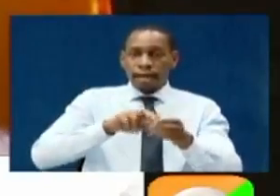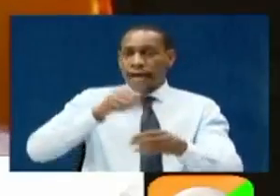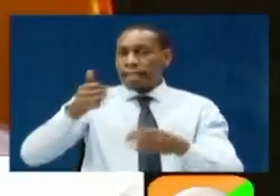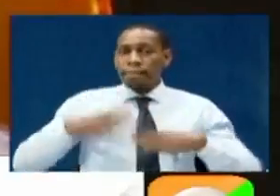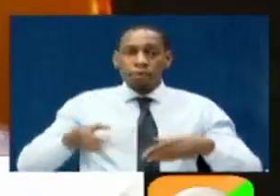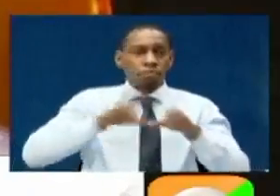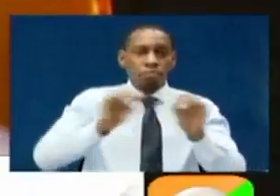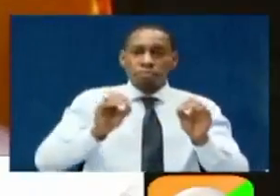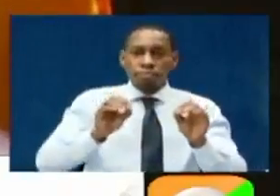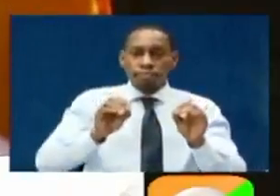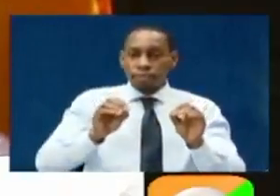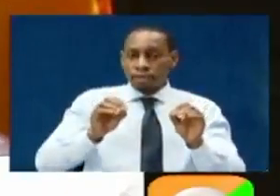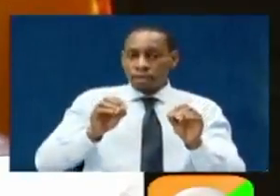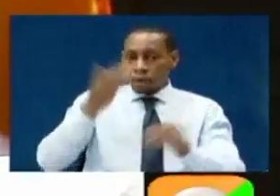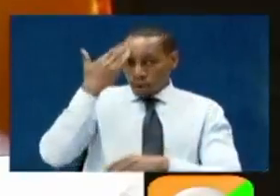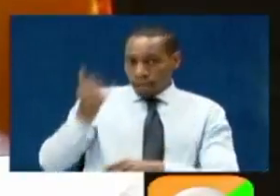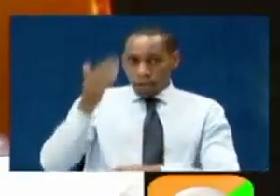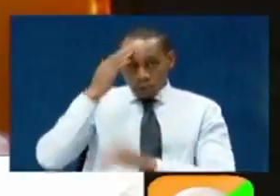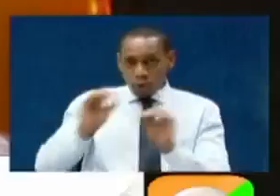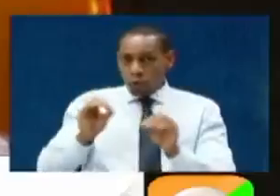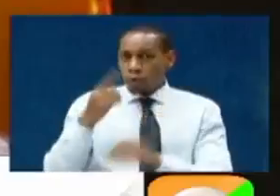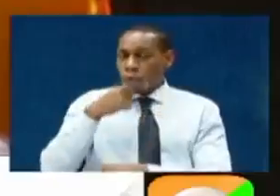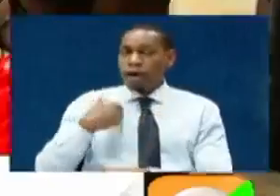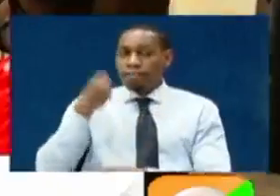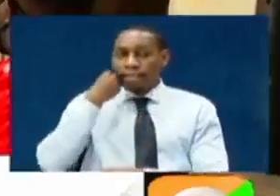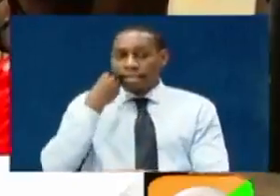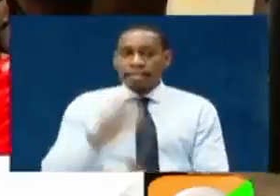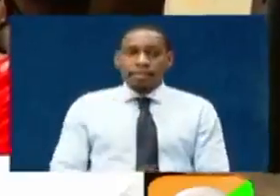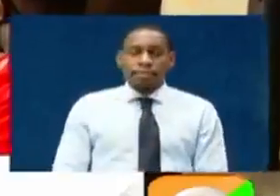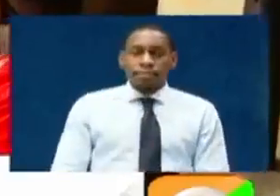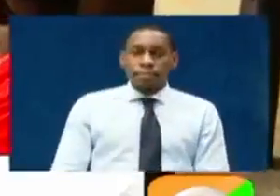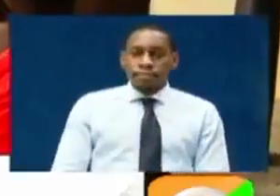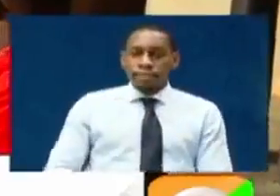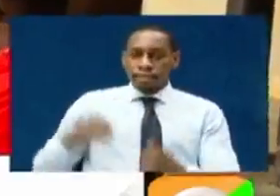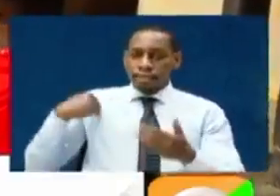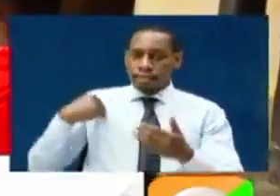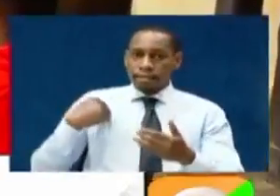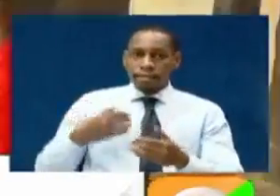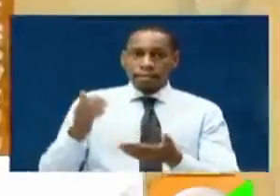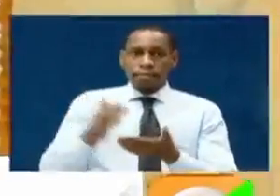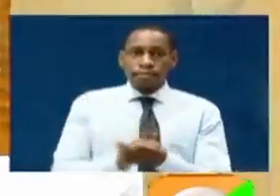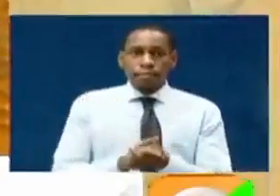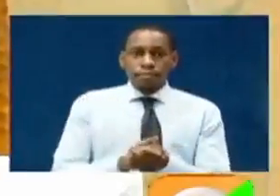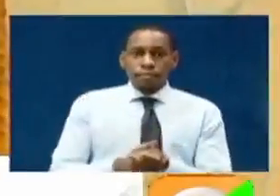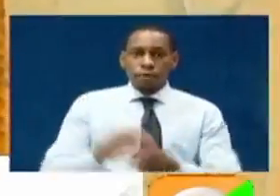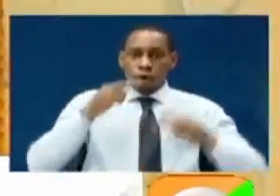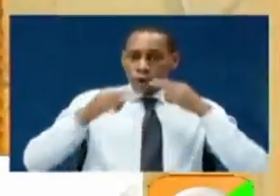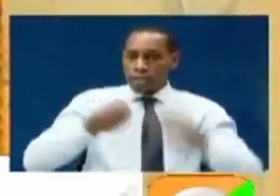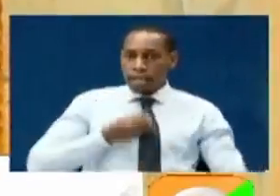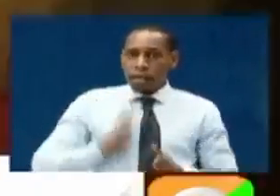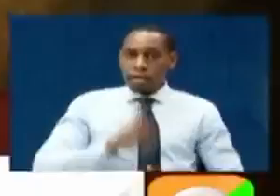people since you do not know who has this disease. Since the 1st of June. Wasimamizi wa hoteli wanasema